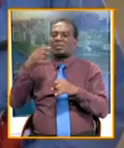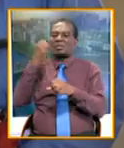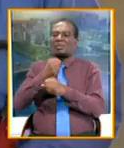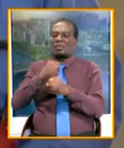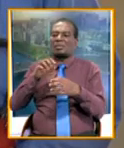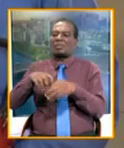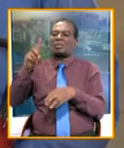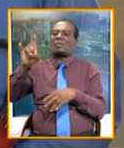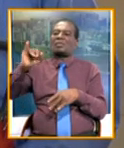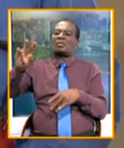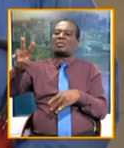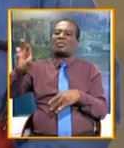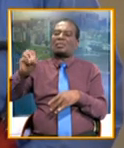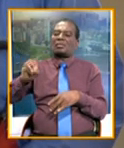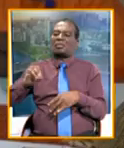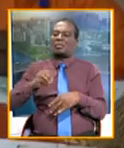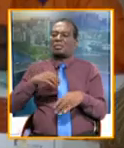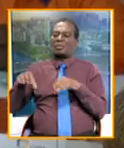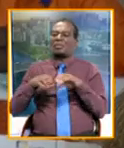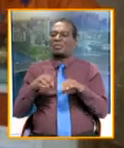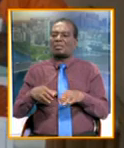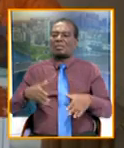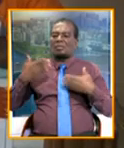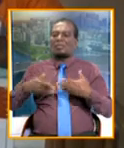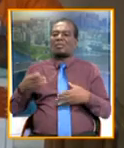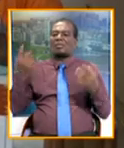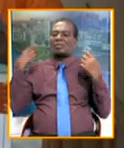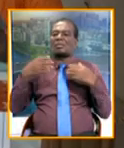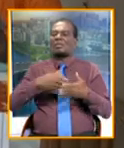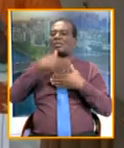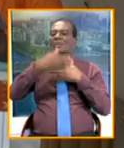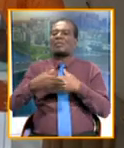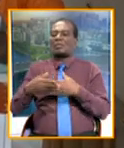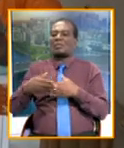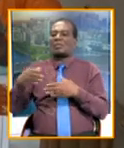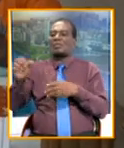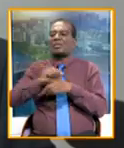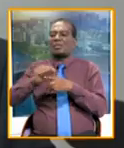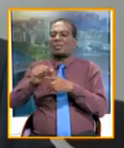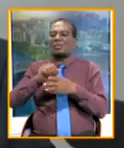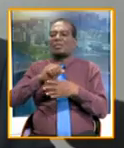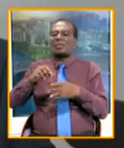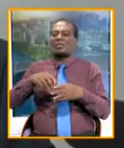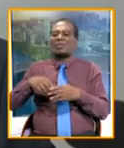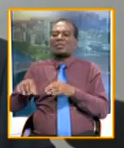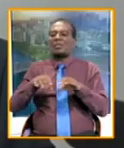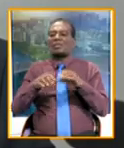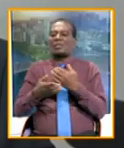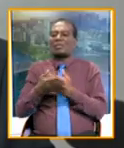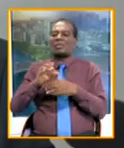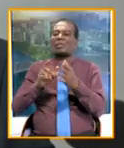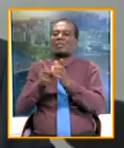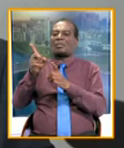Lodjiboa. Ils ont manifesté leur enthousiasme au terme d'une séance d'information et de sensibilisation initiée par la direction de la